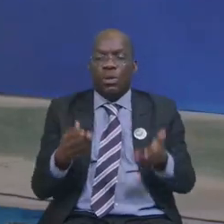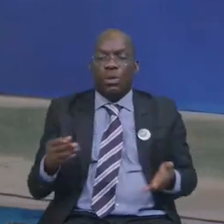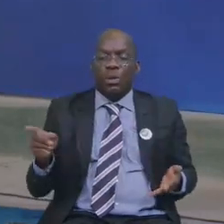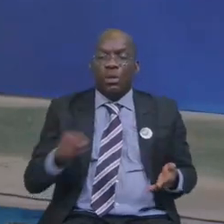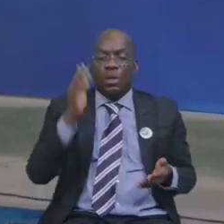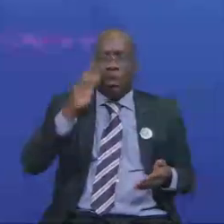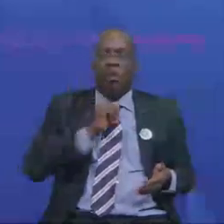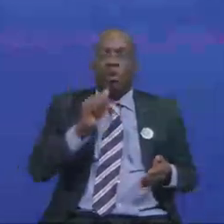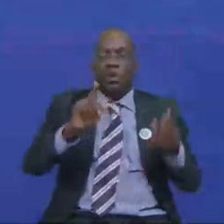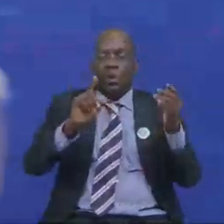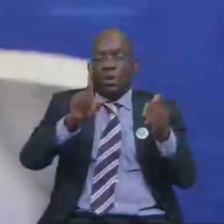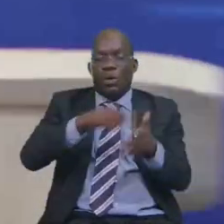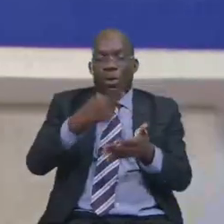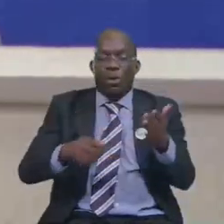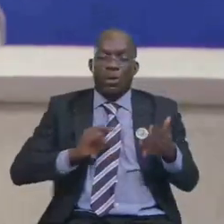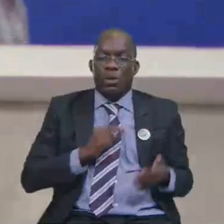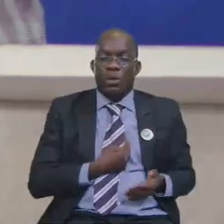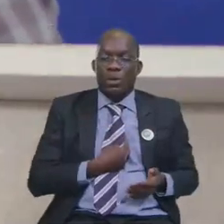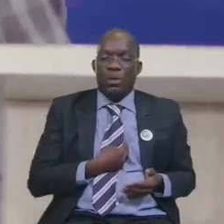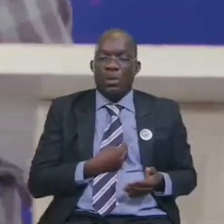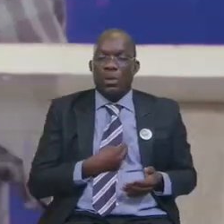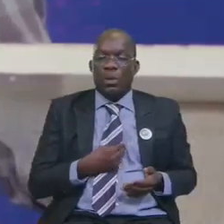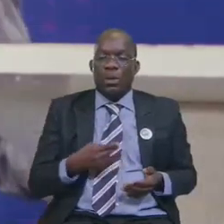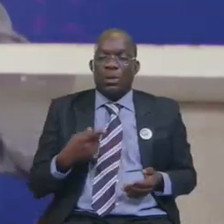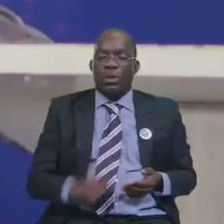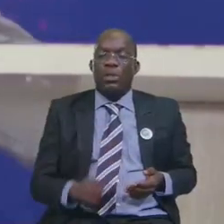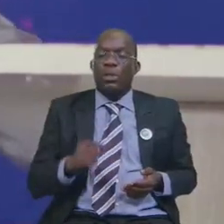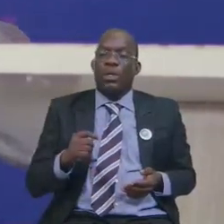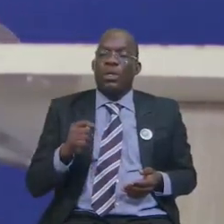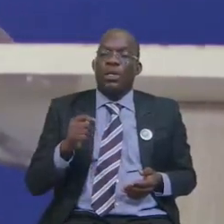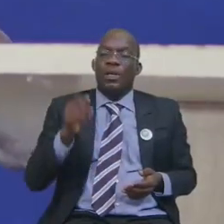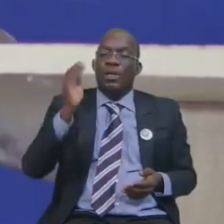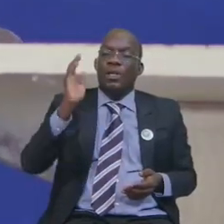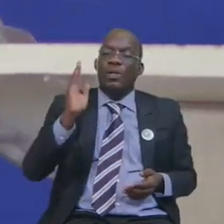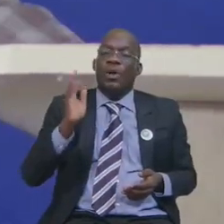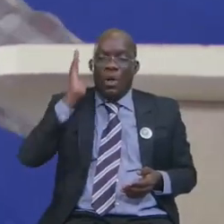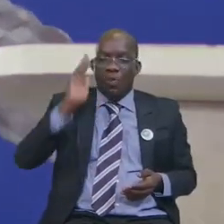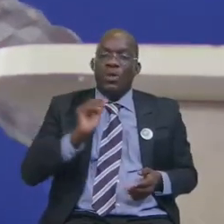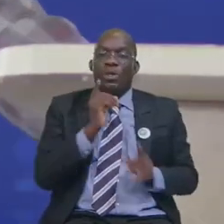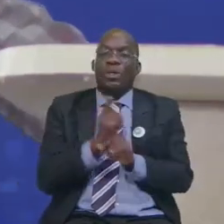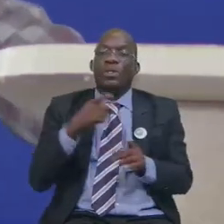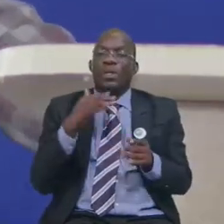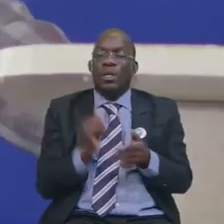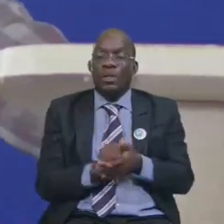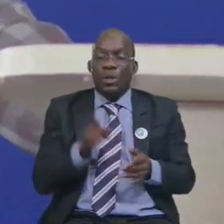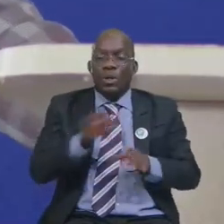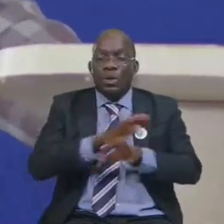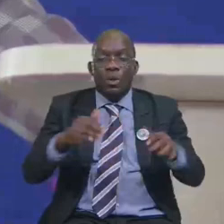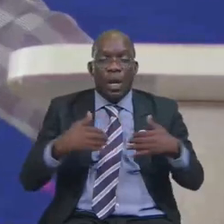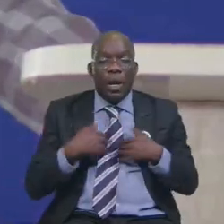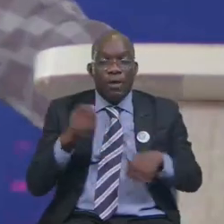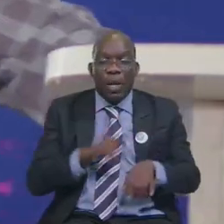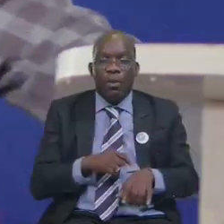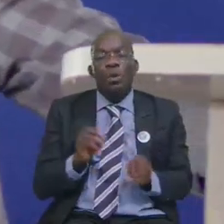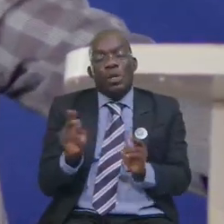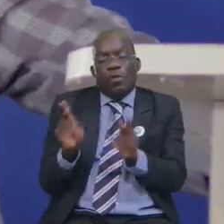discipliner le professeur du verset va dire je n'ai pas assez de temps il va pas nous demander ça ce n'est pas son